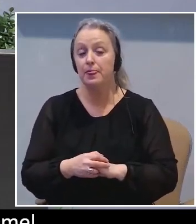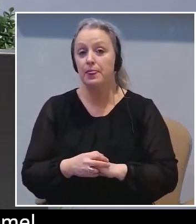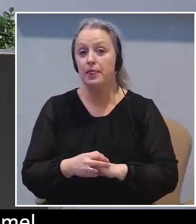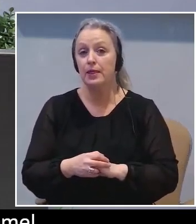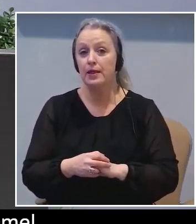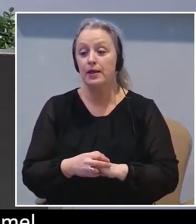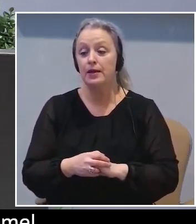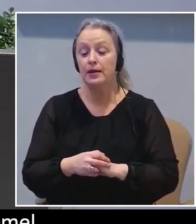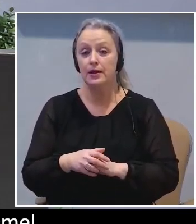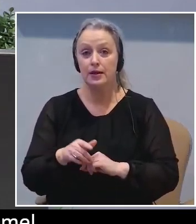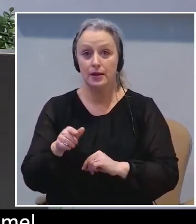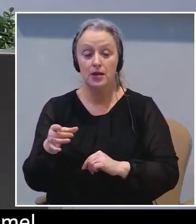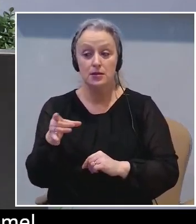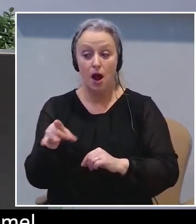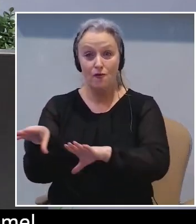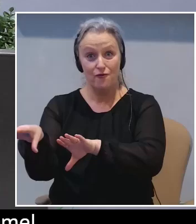ning